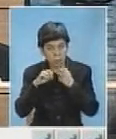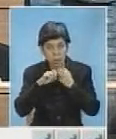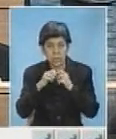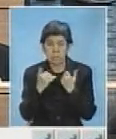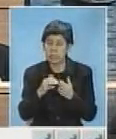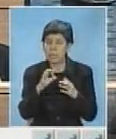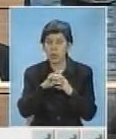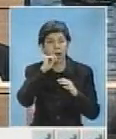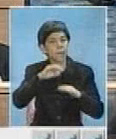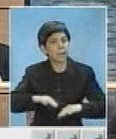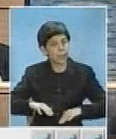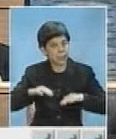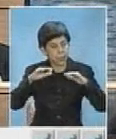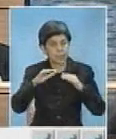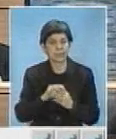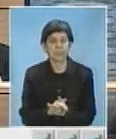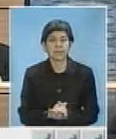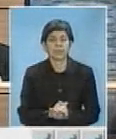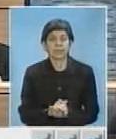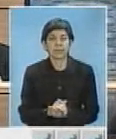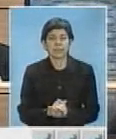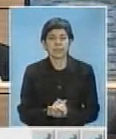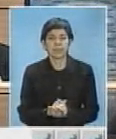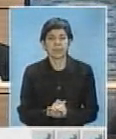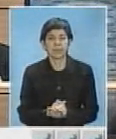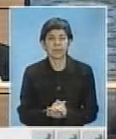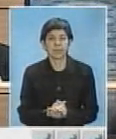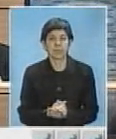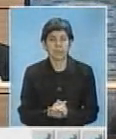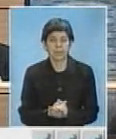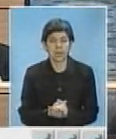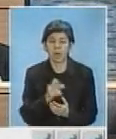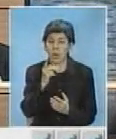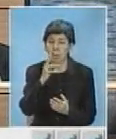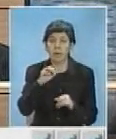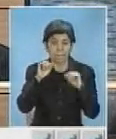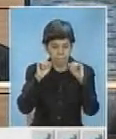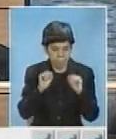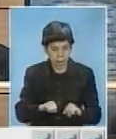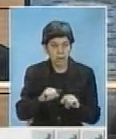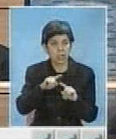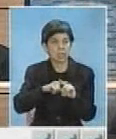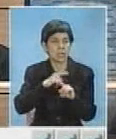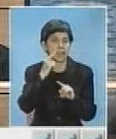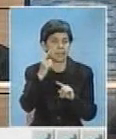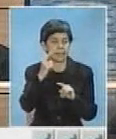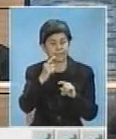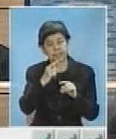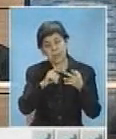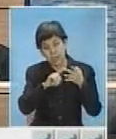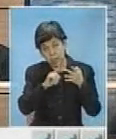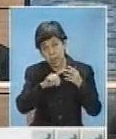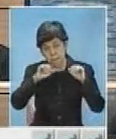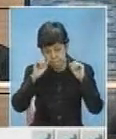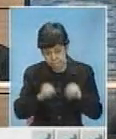ที่อาจจะเกิดขึ้นจากน้ำท่วมในอนาคตก็ได้มีมติคณะรัฐมนตรีตั้งแต่กลางเดือนมกราคมอนุมั